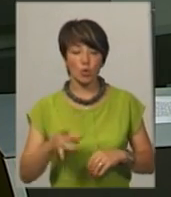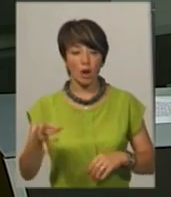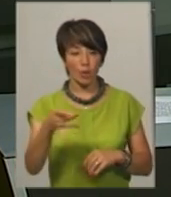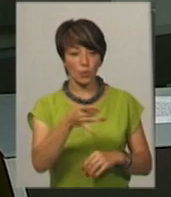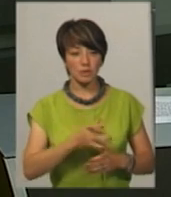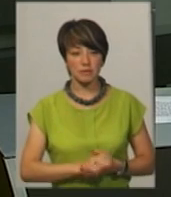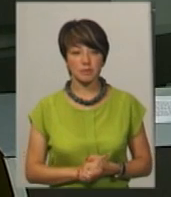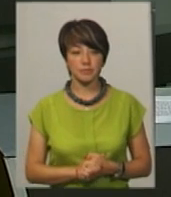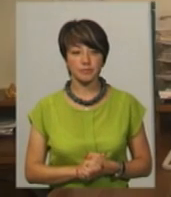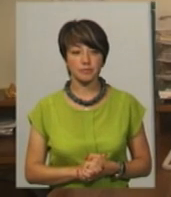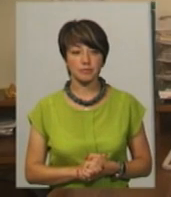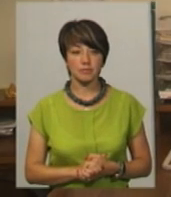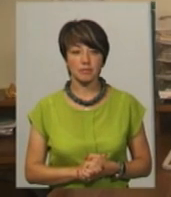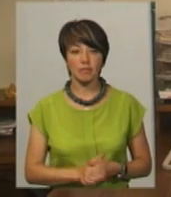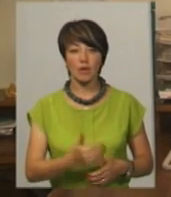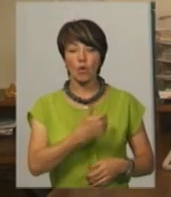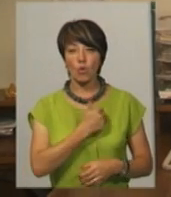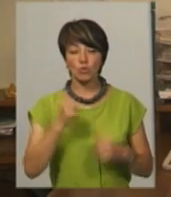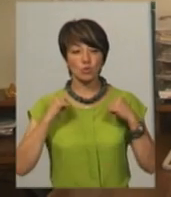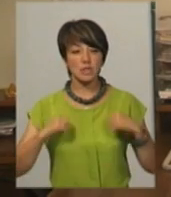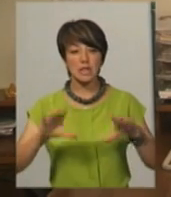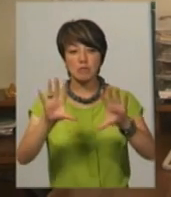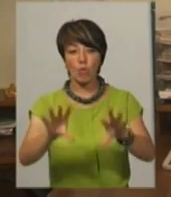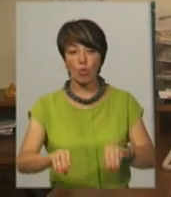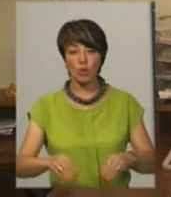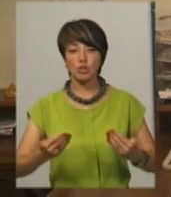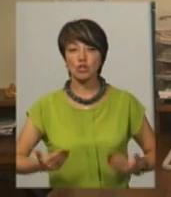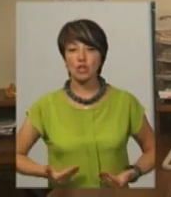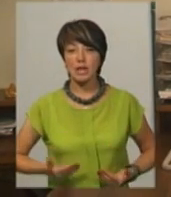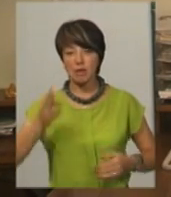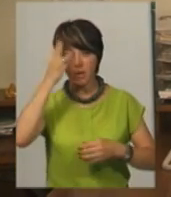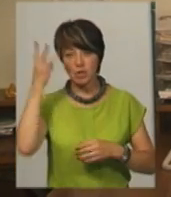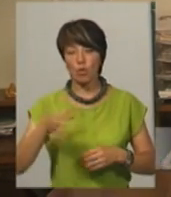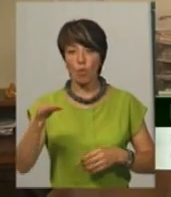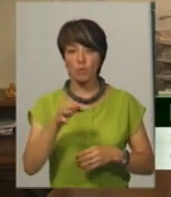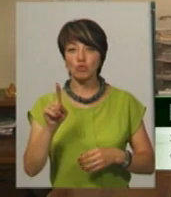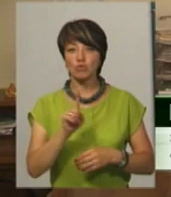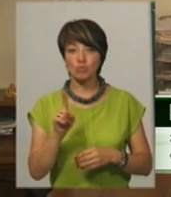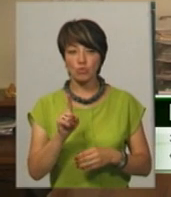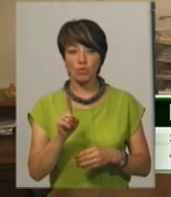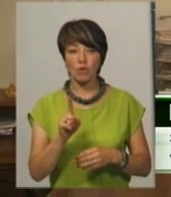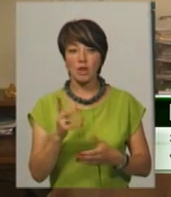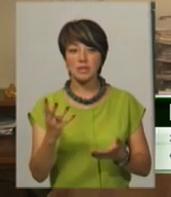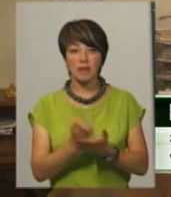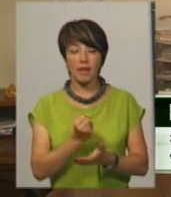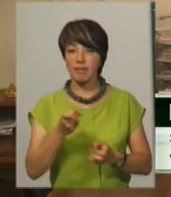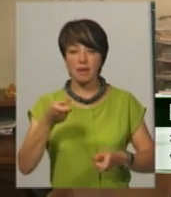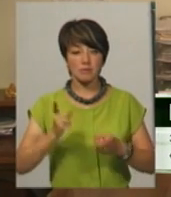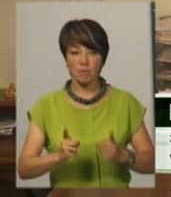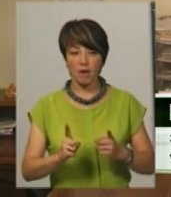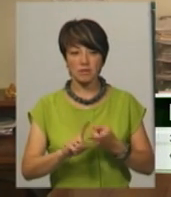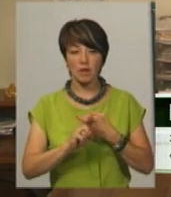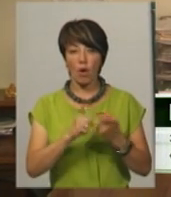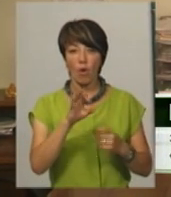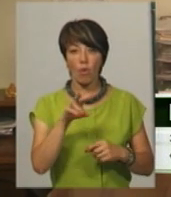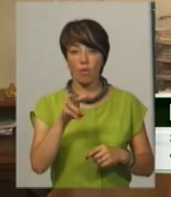районів. Хочу заспокоїти жителів Хмельницької області, що виділено не справжній холерний